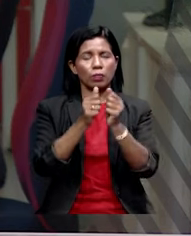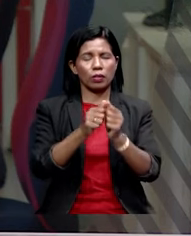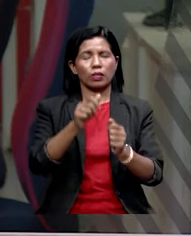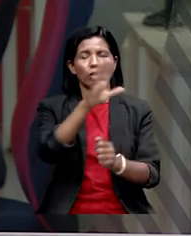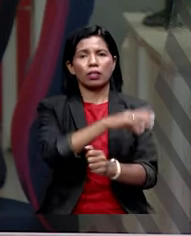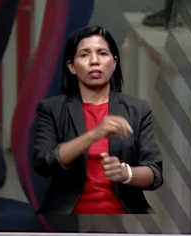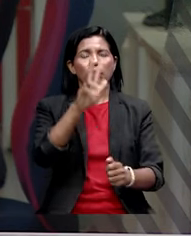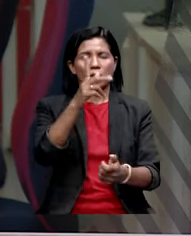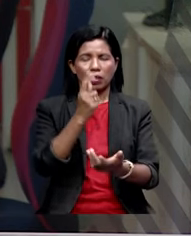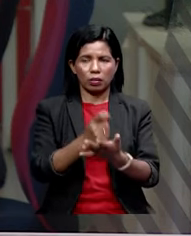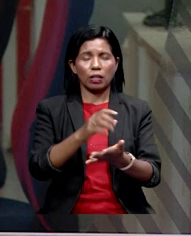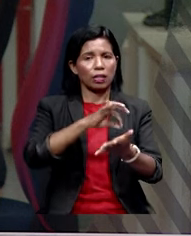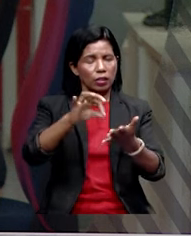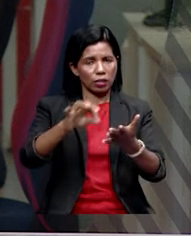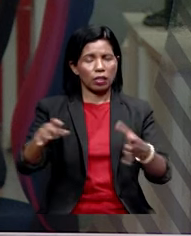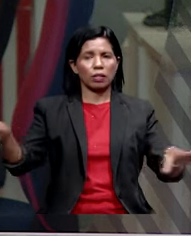Indonesia